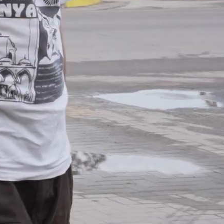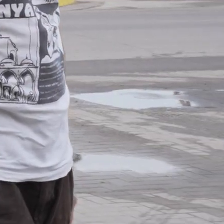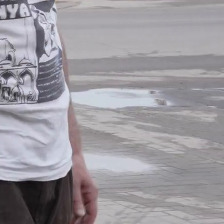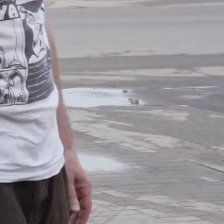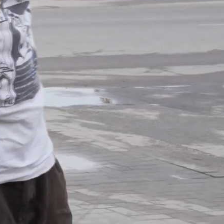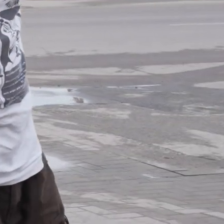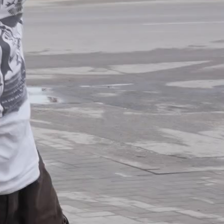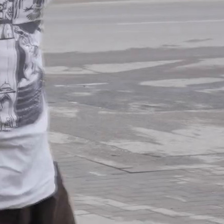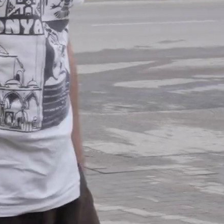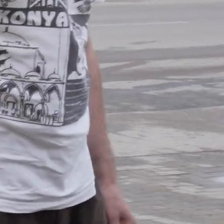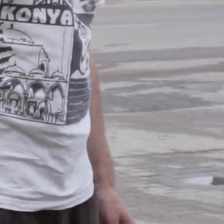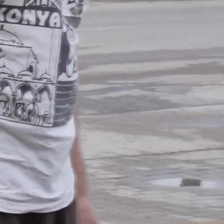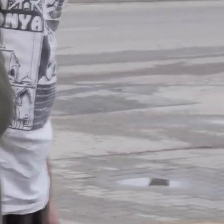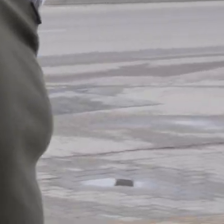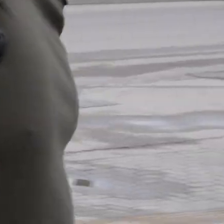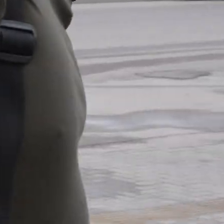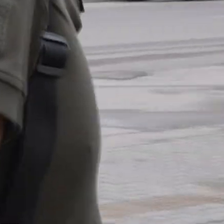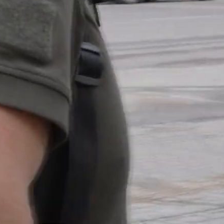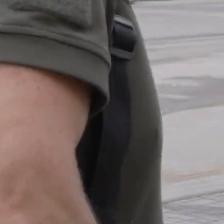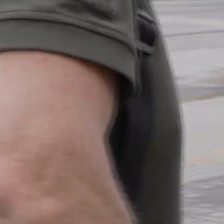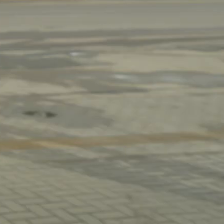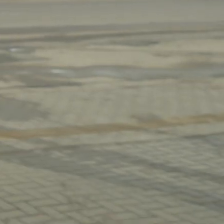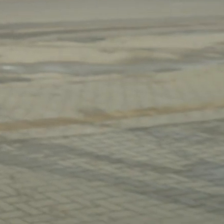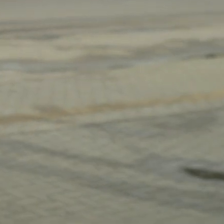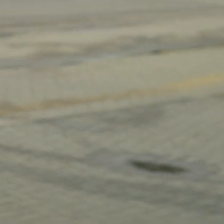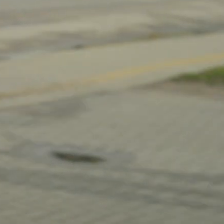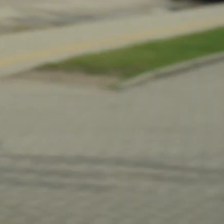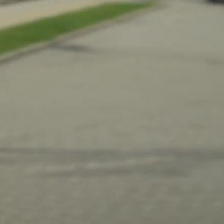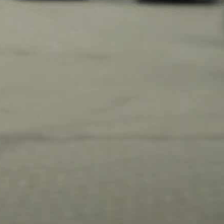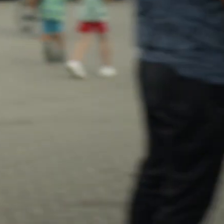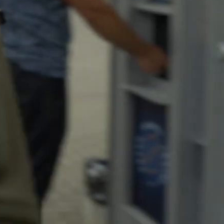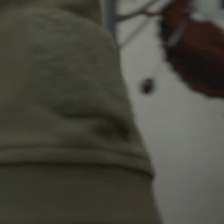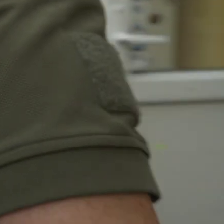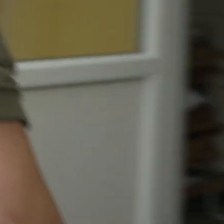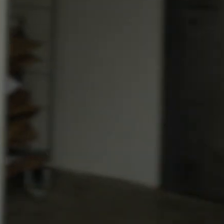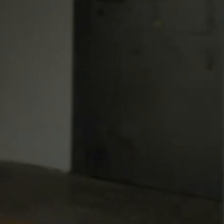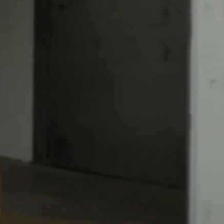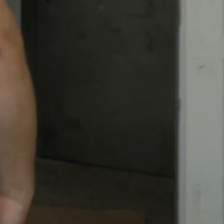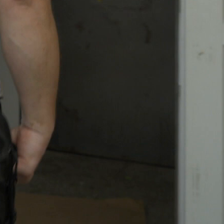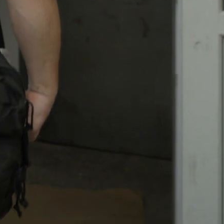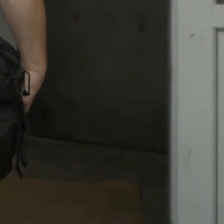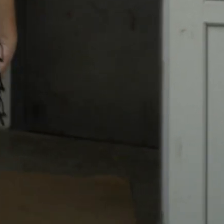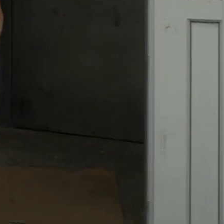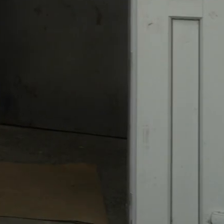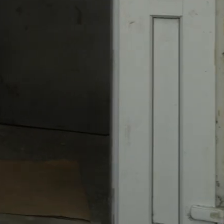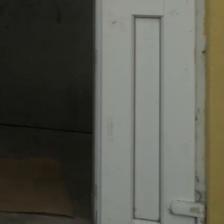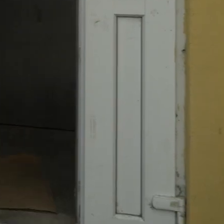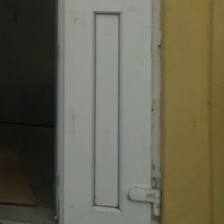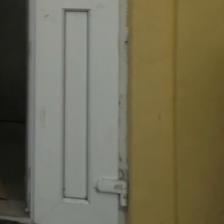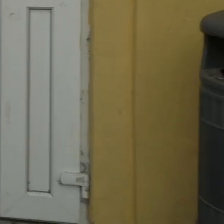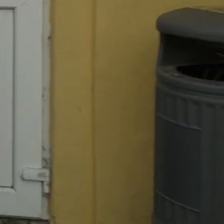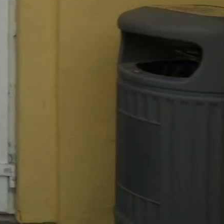reikia. Gera mintis, pabandykim, nes vis tiek kol dar yra, nes toj gali nieko nebelikti.